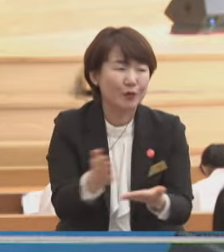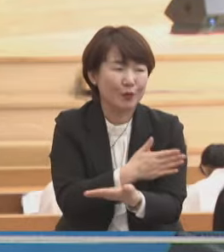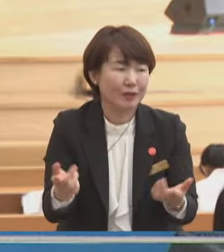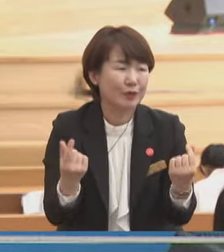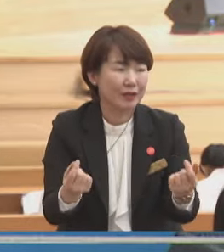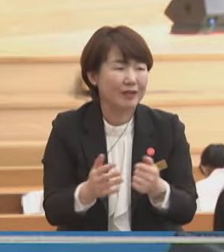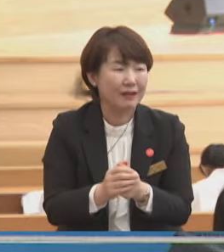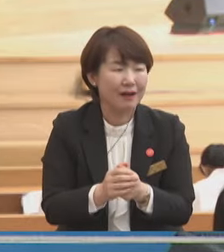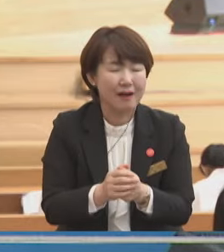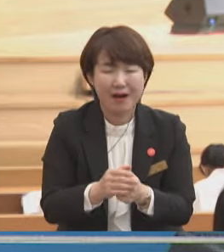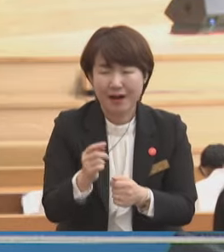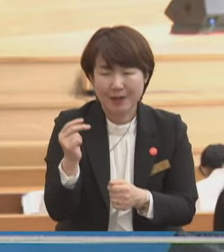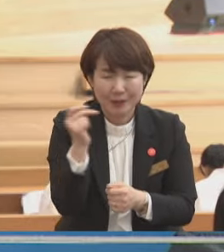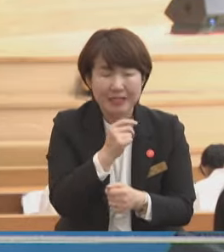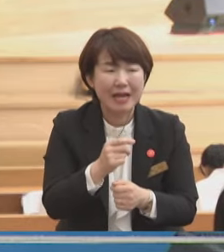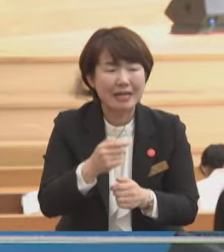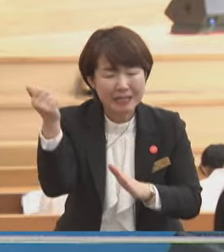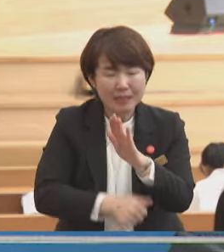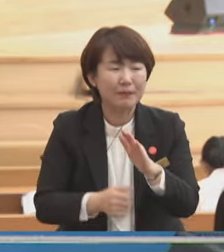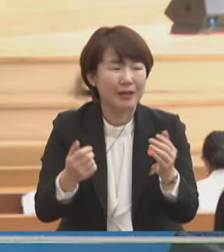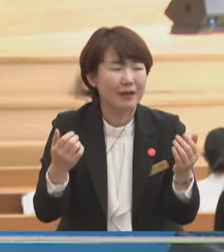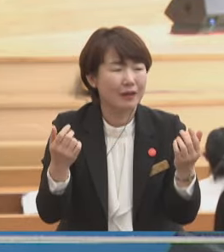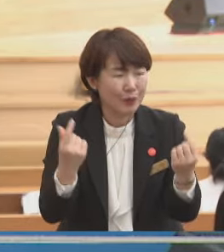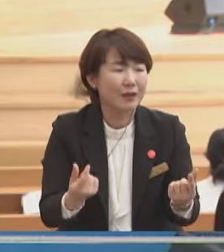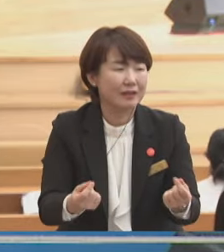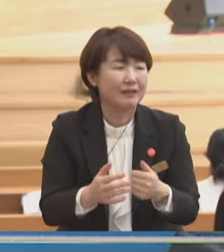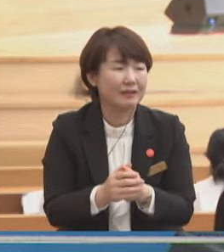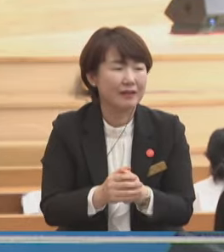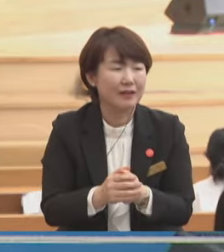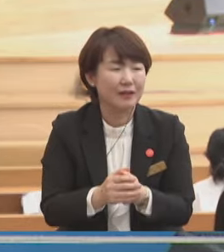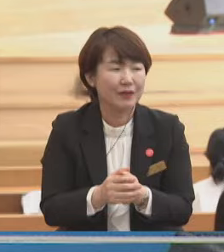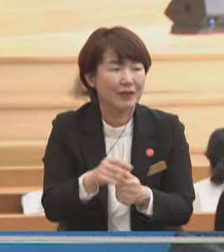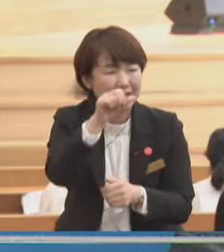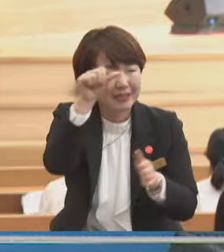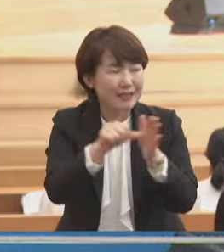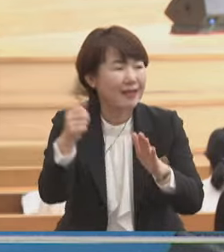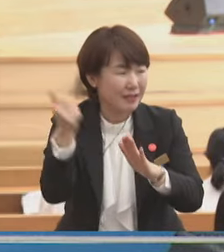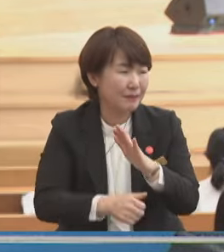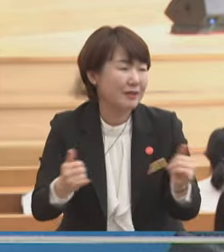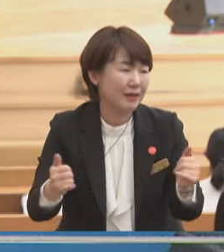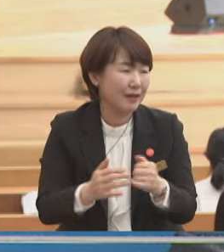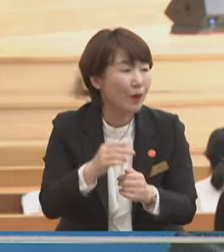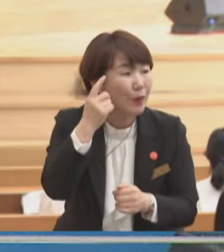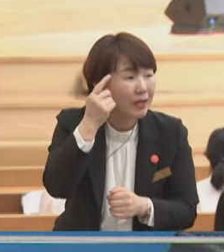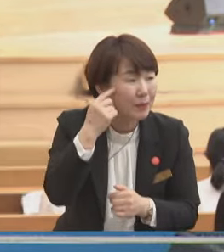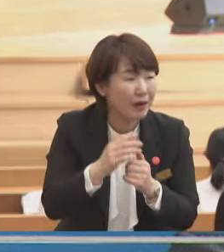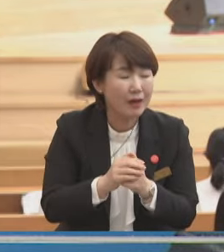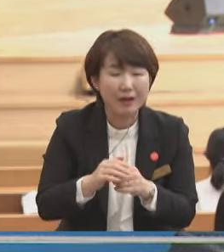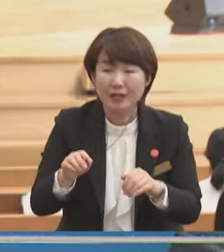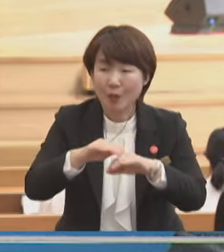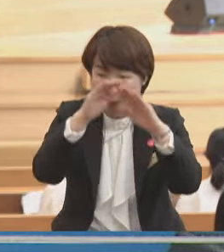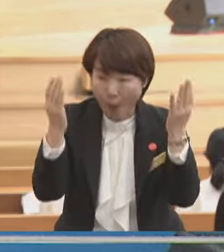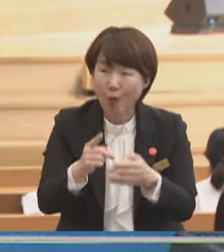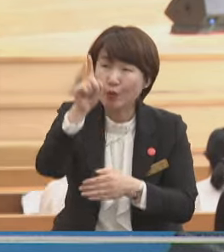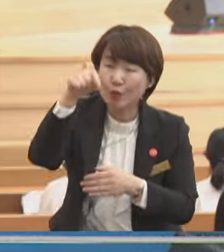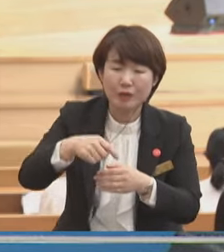실패자 최고의 실패 인생 루저 왜 그러냐 온 우주의 주인 되신